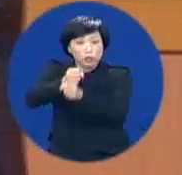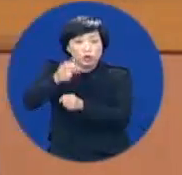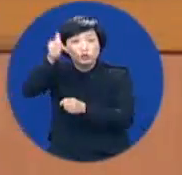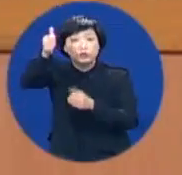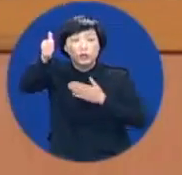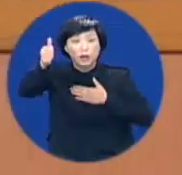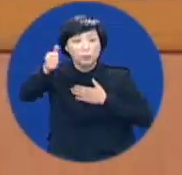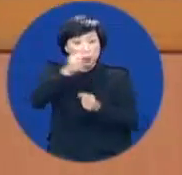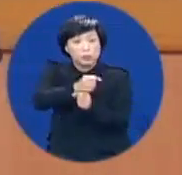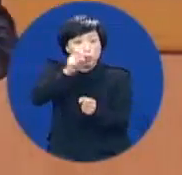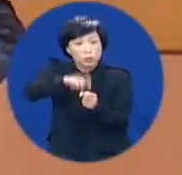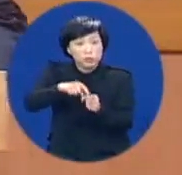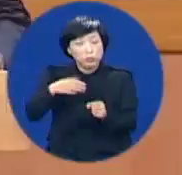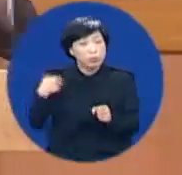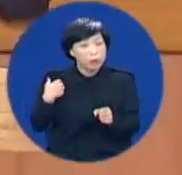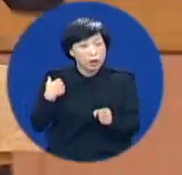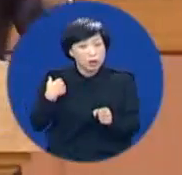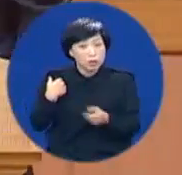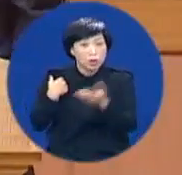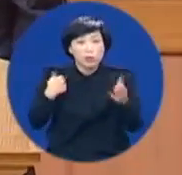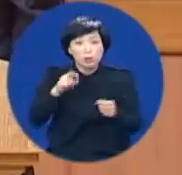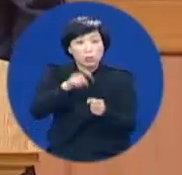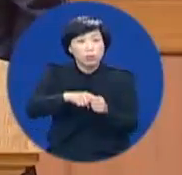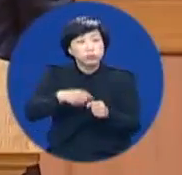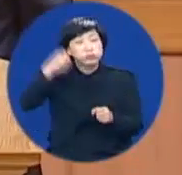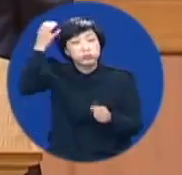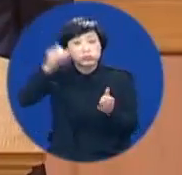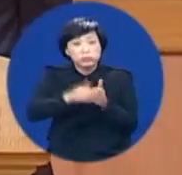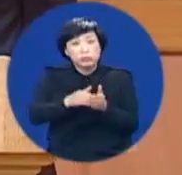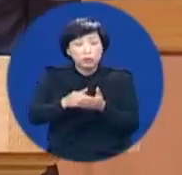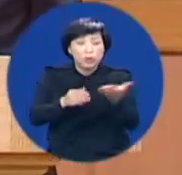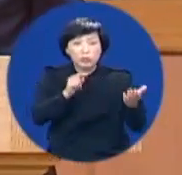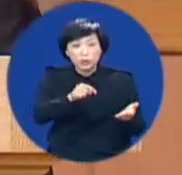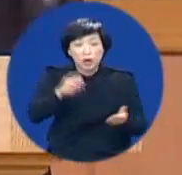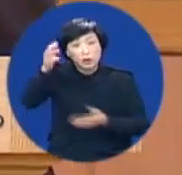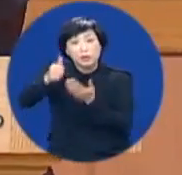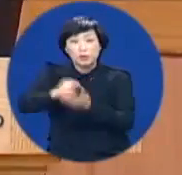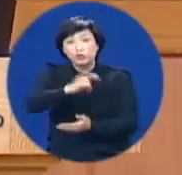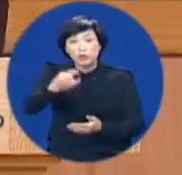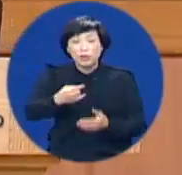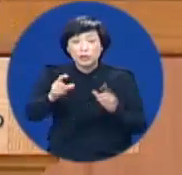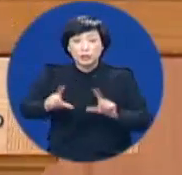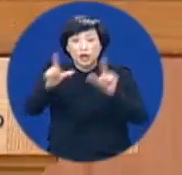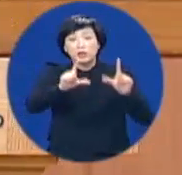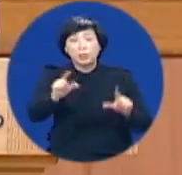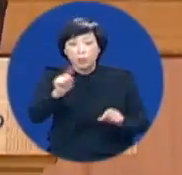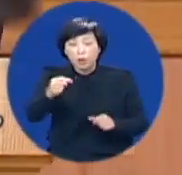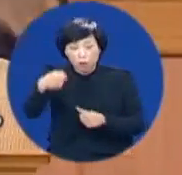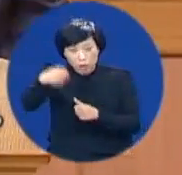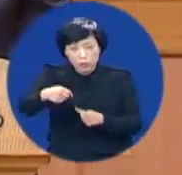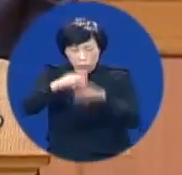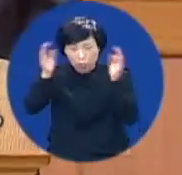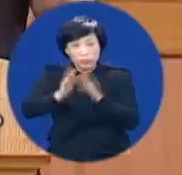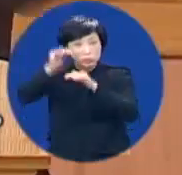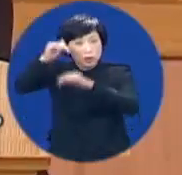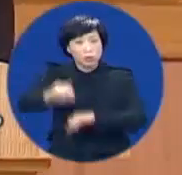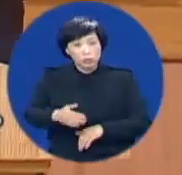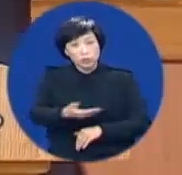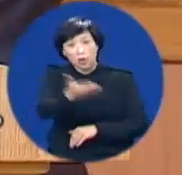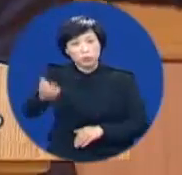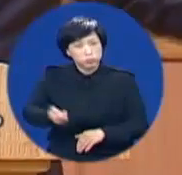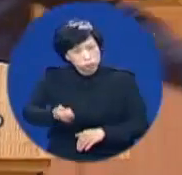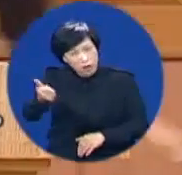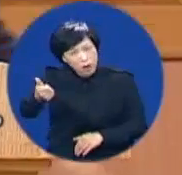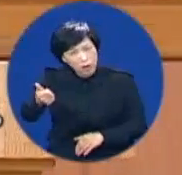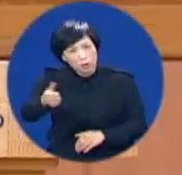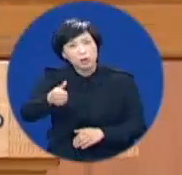왜 만들었는지 알지 못하고 목적을 상실한 것, 하나님이 우리에게 어떻게 살라고 말씀하신 모든 내용을 전혀